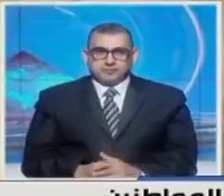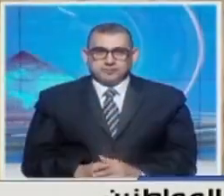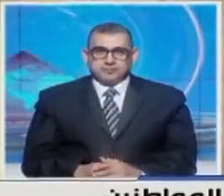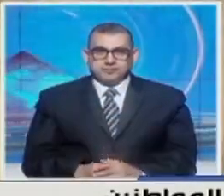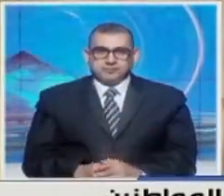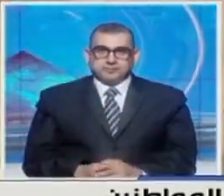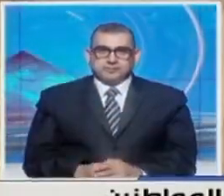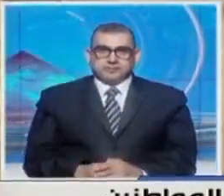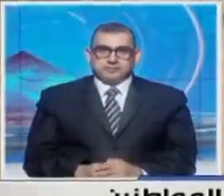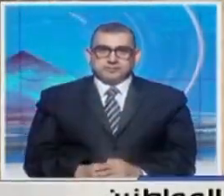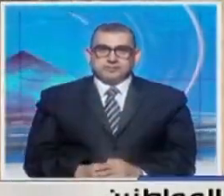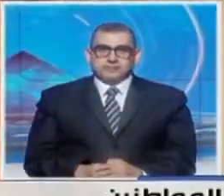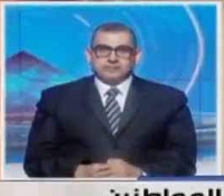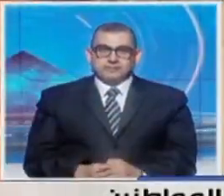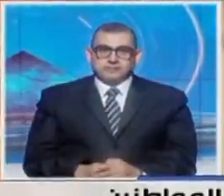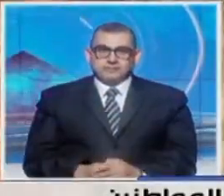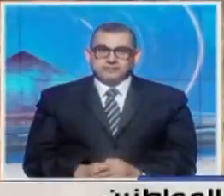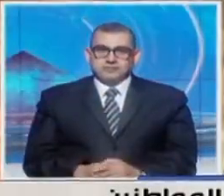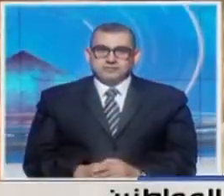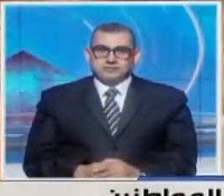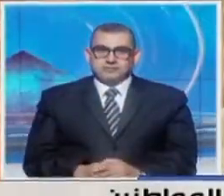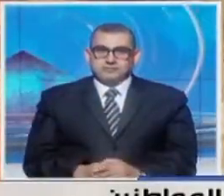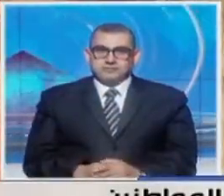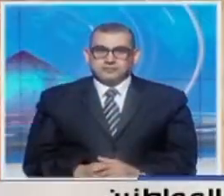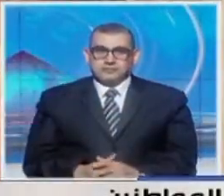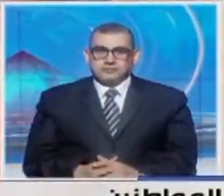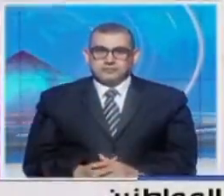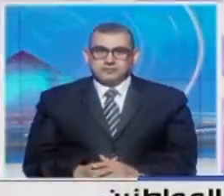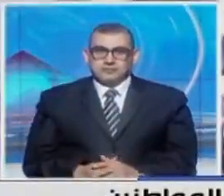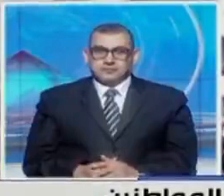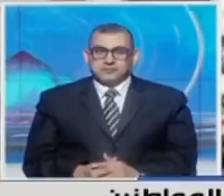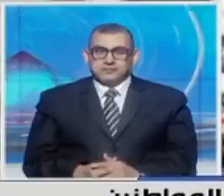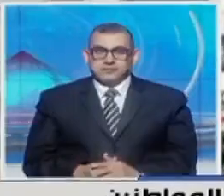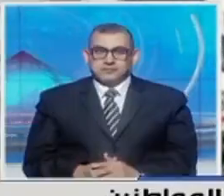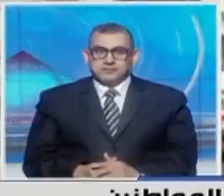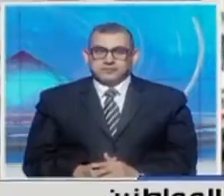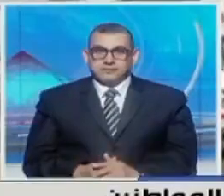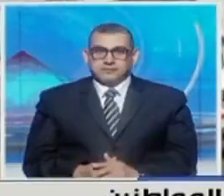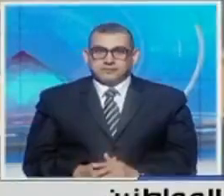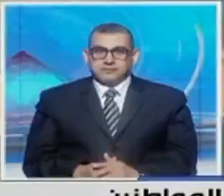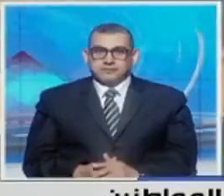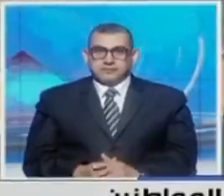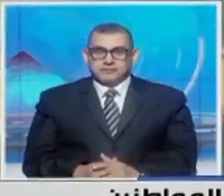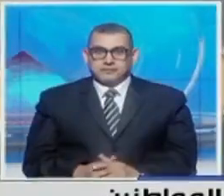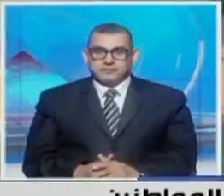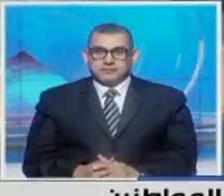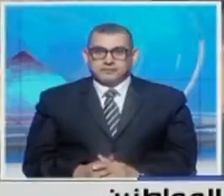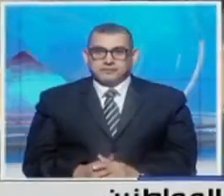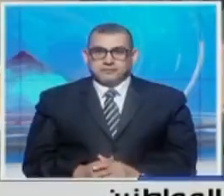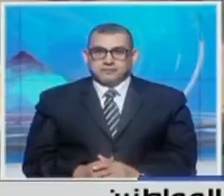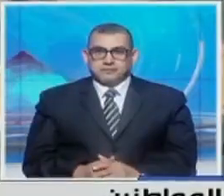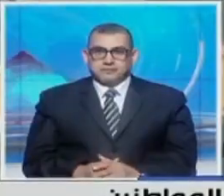بعدها وكلنا مؤمنين بحبها من سنين. في كل